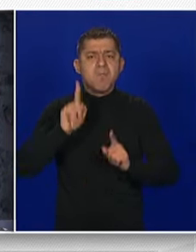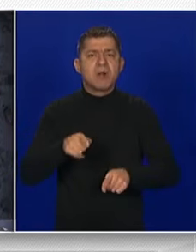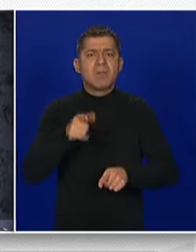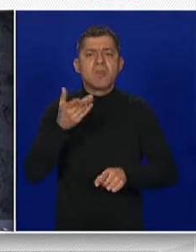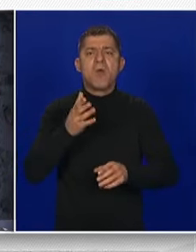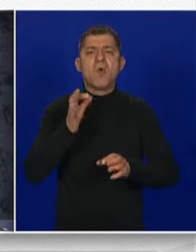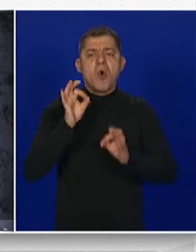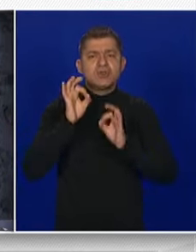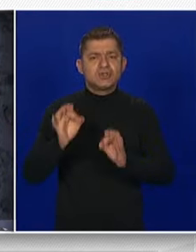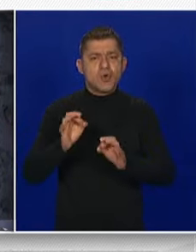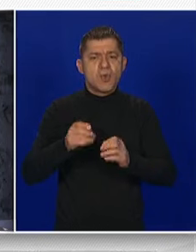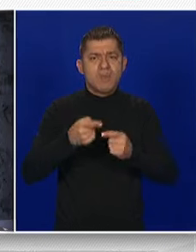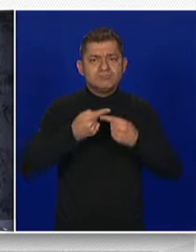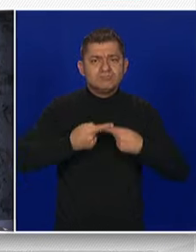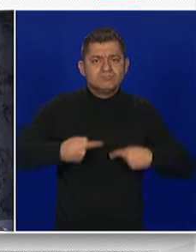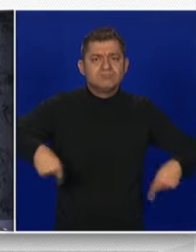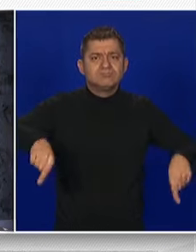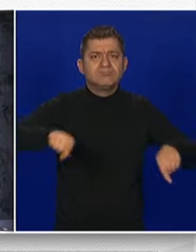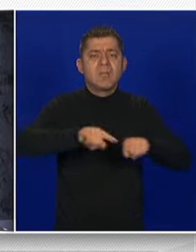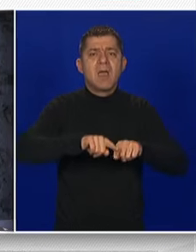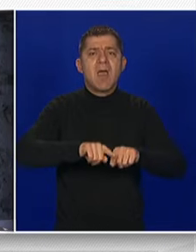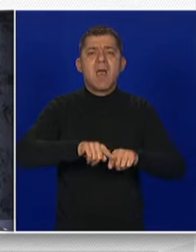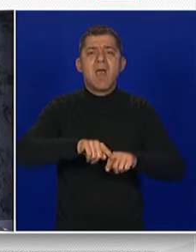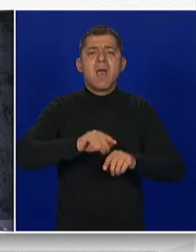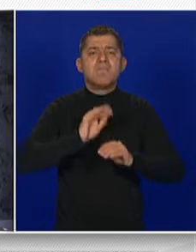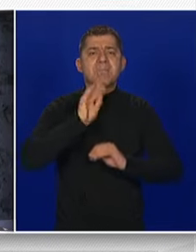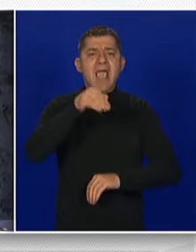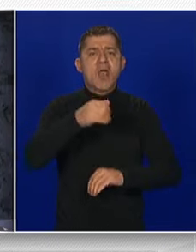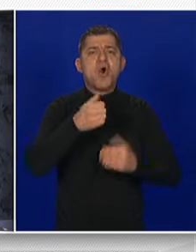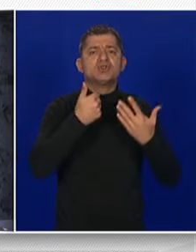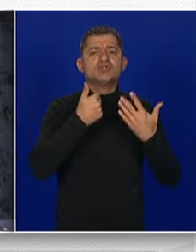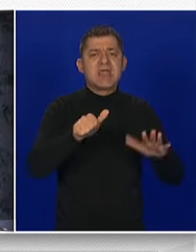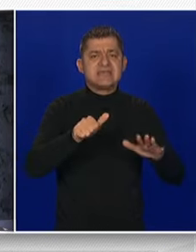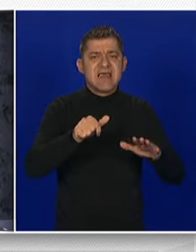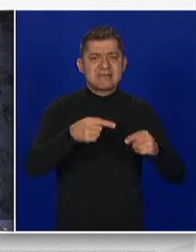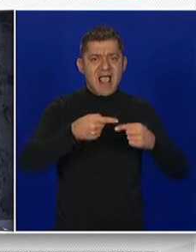osigurano najmanje 16 četvornih metara.